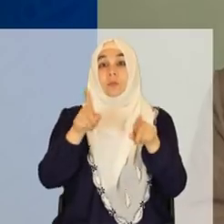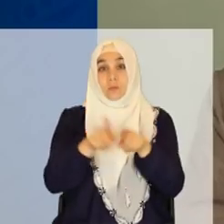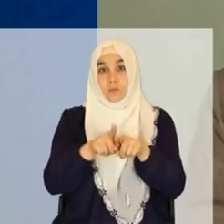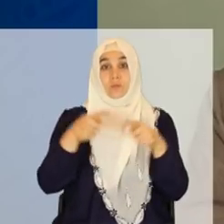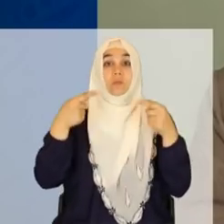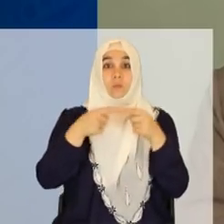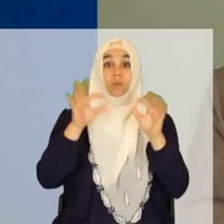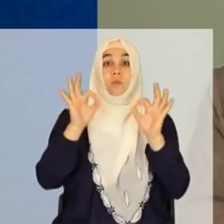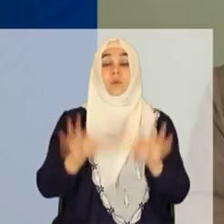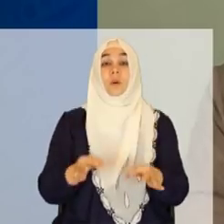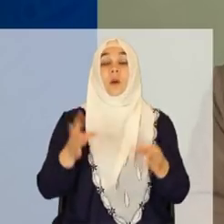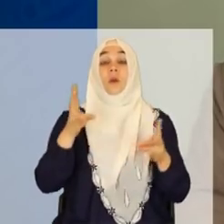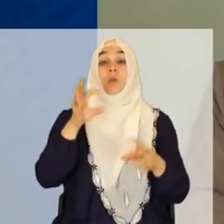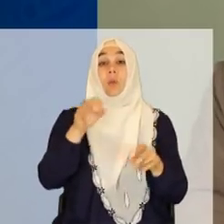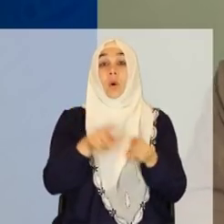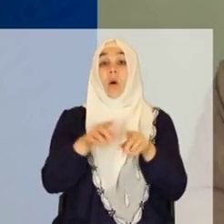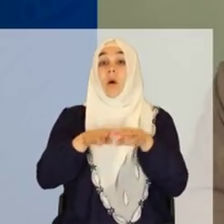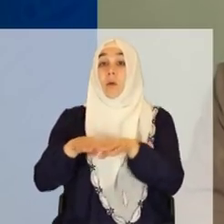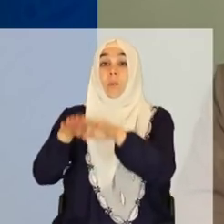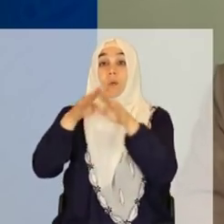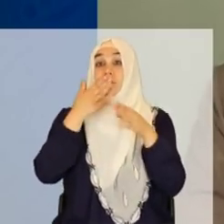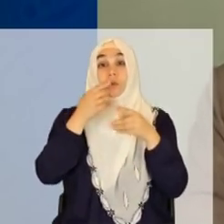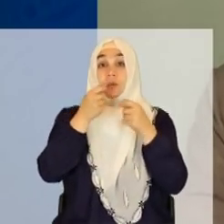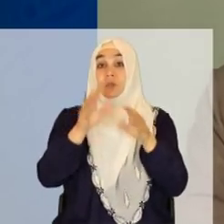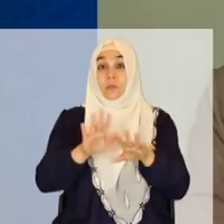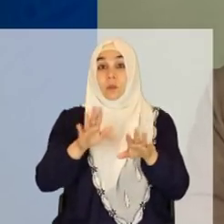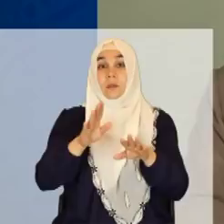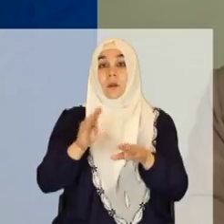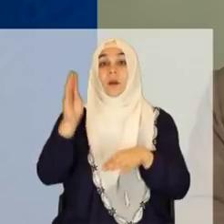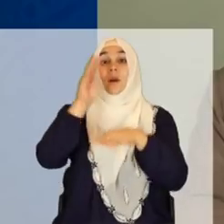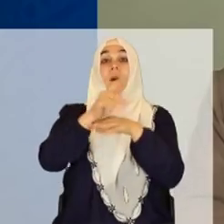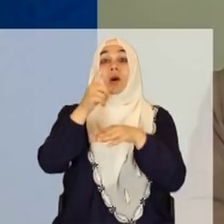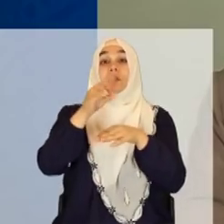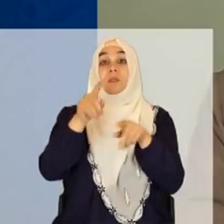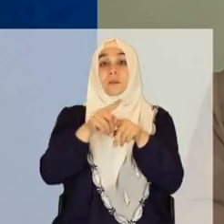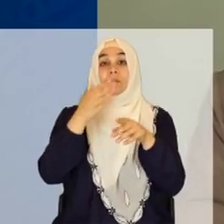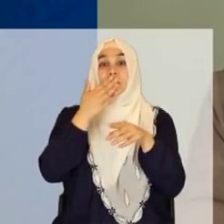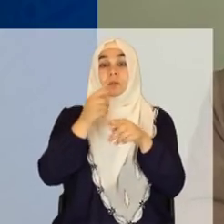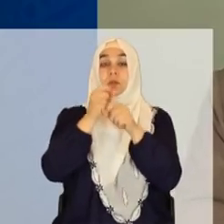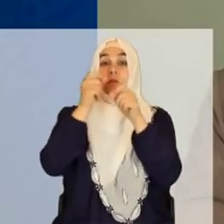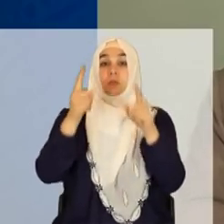To'g'ri? Lekin haligi ommaviy ro'za emas bu. Xoslarning ro'zasi ochiladi.